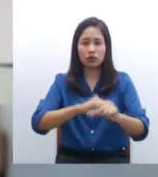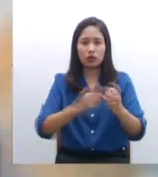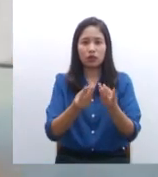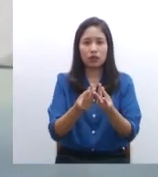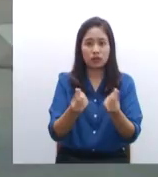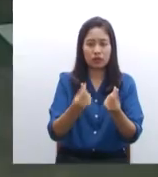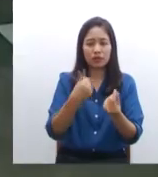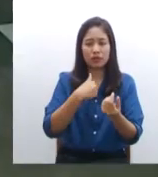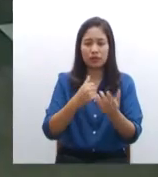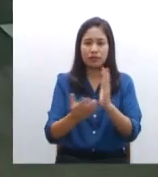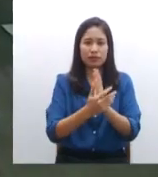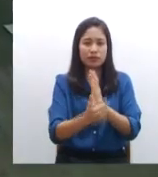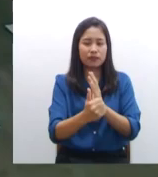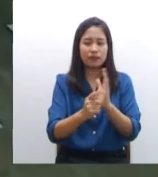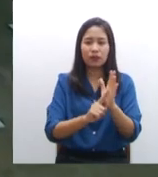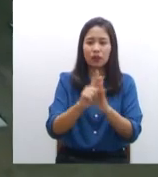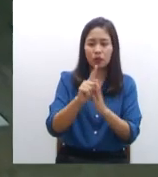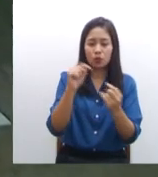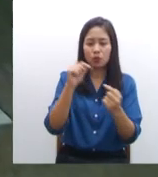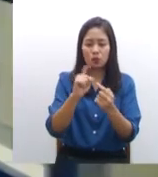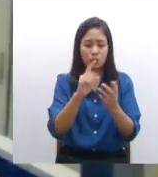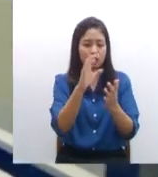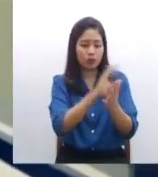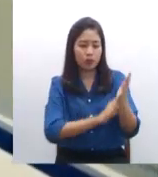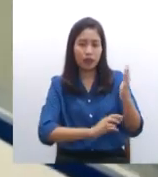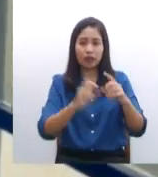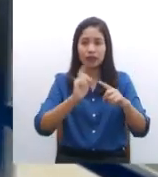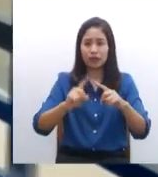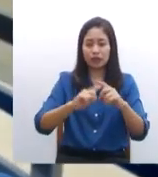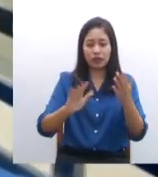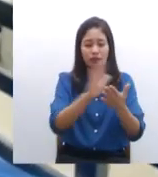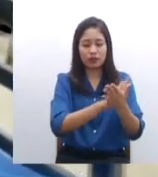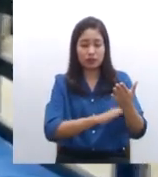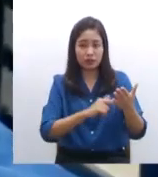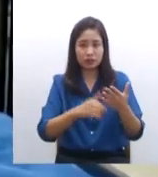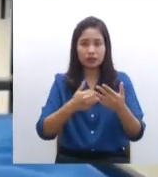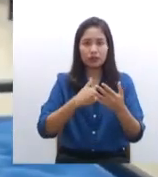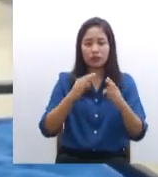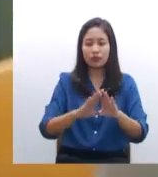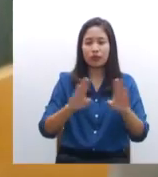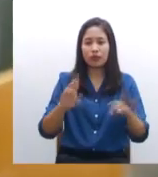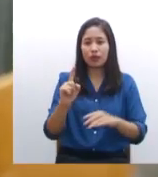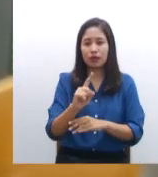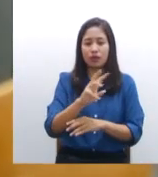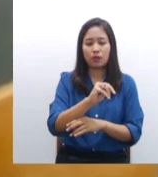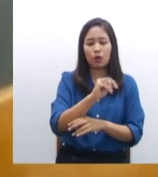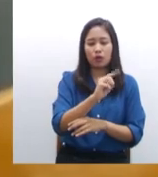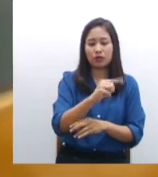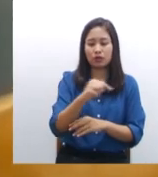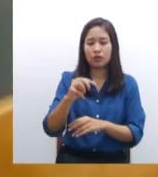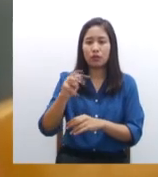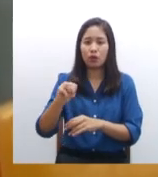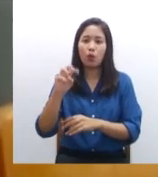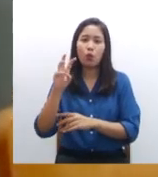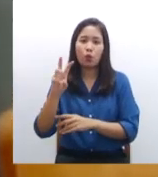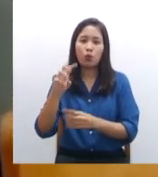มีศักยภาพสูงไปยังภูมิภาคต่างๆทั่วประเทศโดยการจัดการศึกษาในระดับชั้นมัธยมศึกษาปีที่1ถึง6ในลักษ